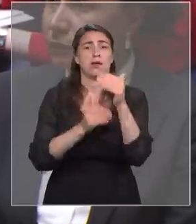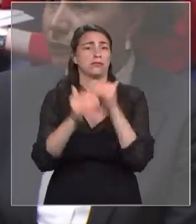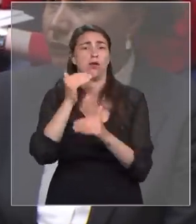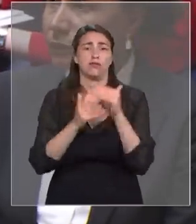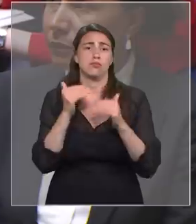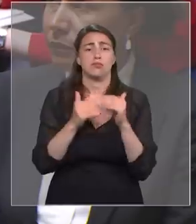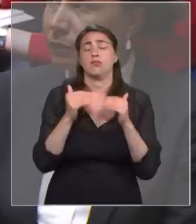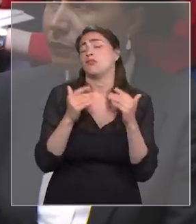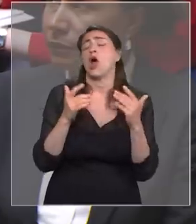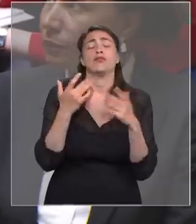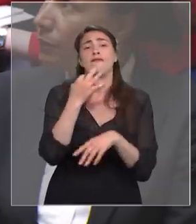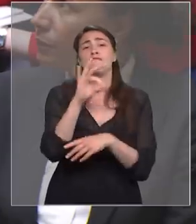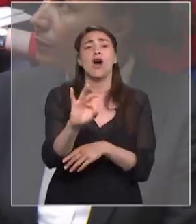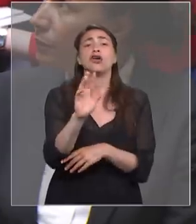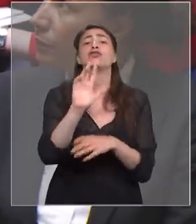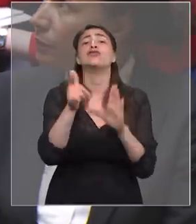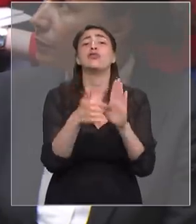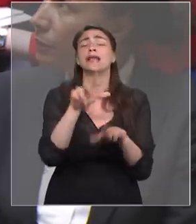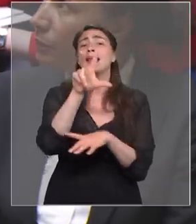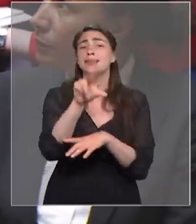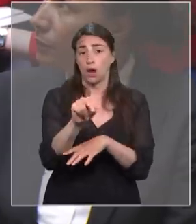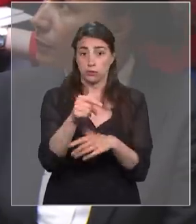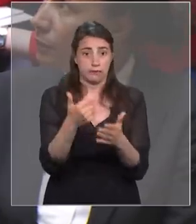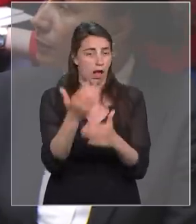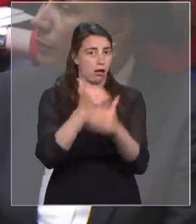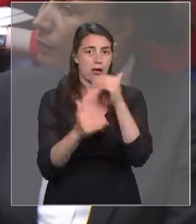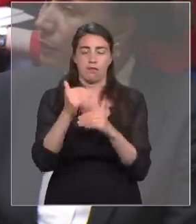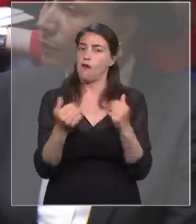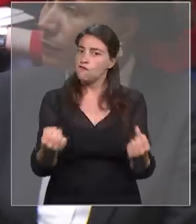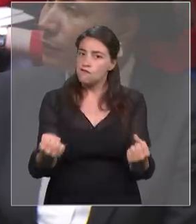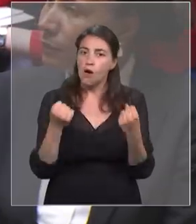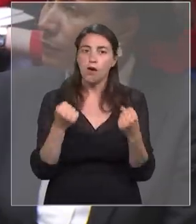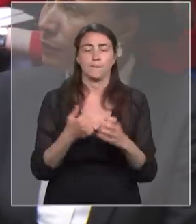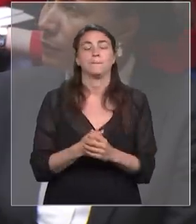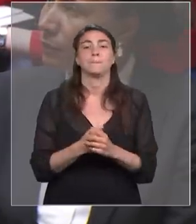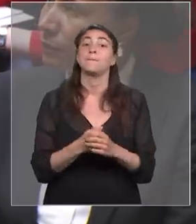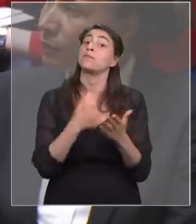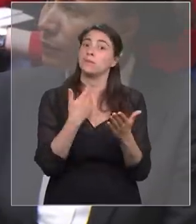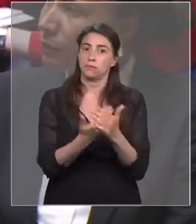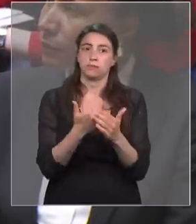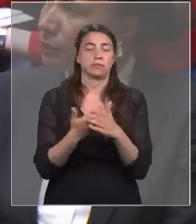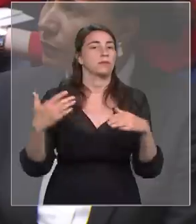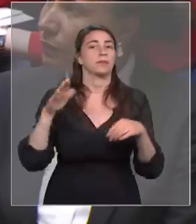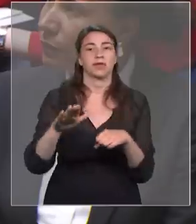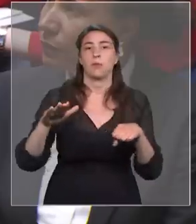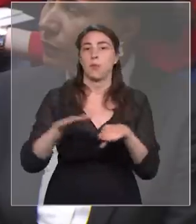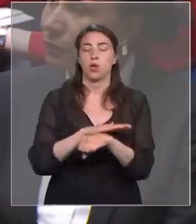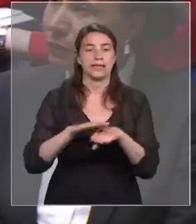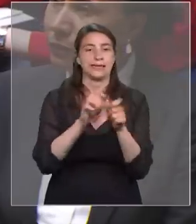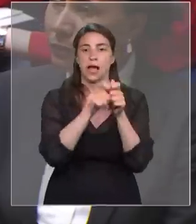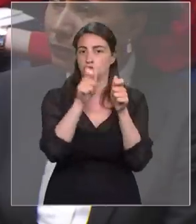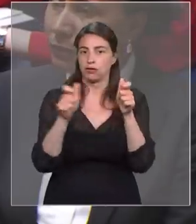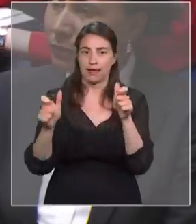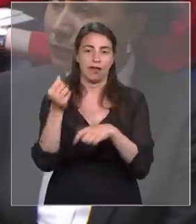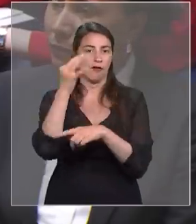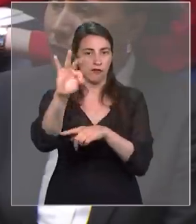à régler le vrai triangle de l'impensible auquel fait face la politique industrielle de la santé française. À la fois, nous